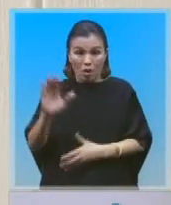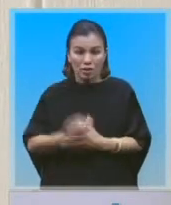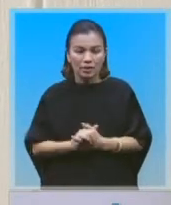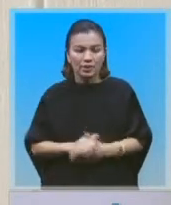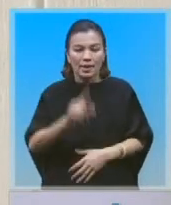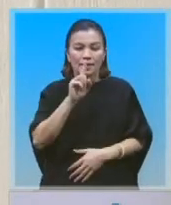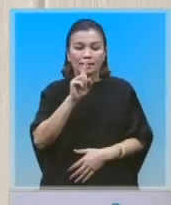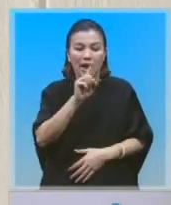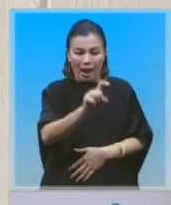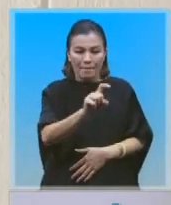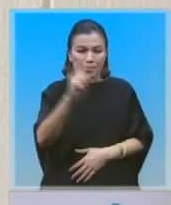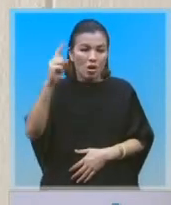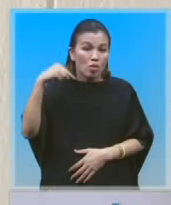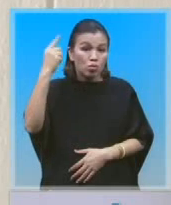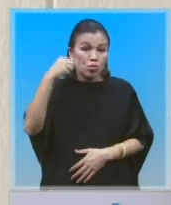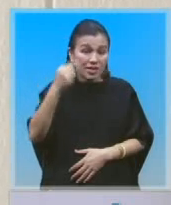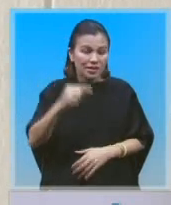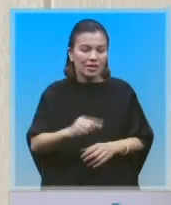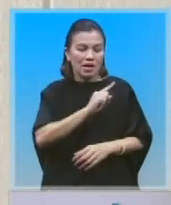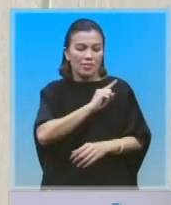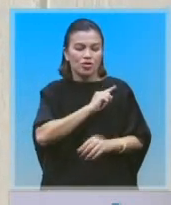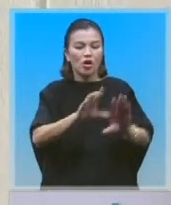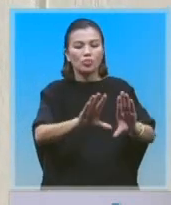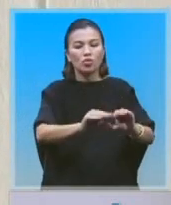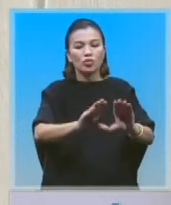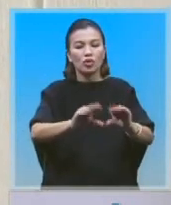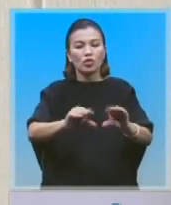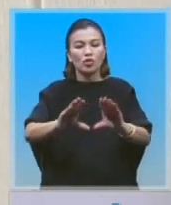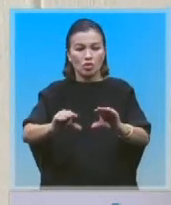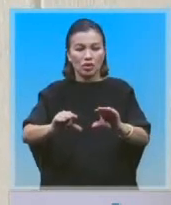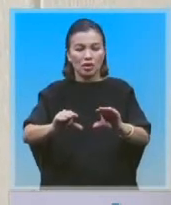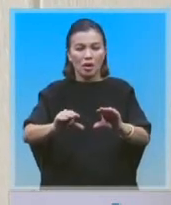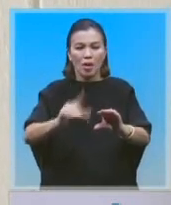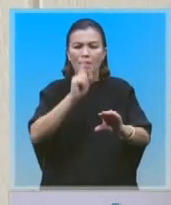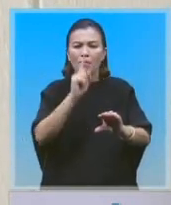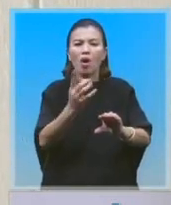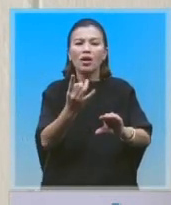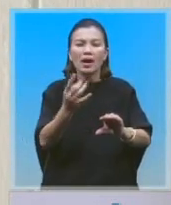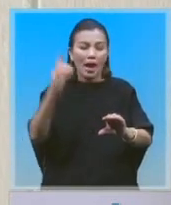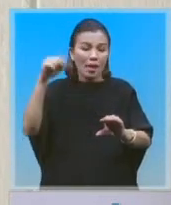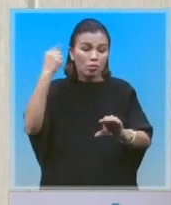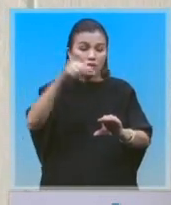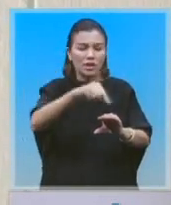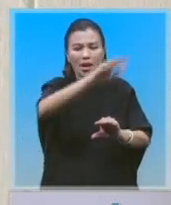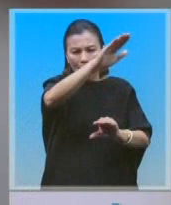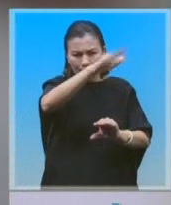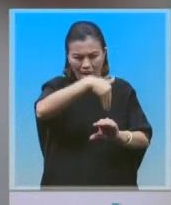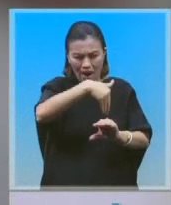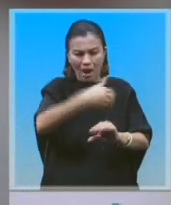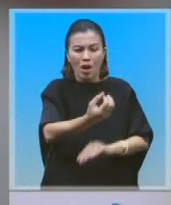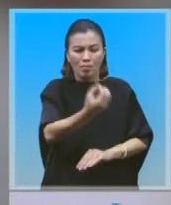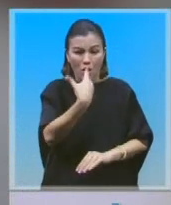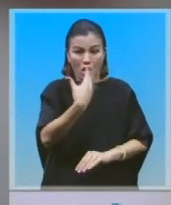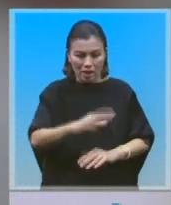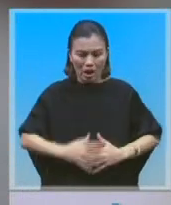วดหญิงที่นวดให้คนไข้ในวันเกิดเหตุนะครับคือหมอนวดระบุว่านางสาววิราวรรณมาใช้บริการแจ้งแล้วว่า